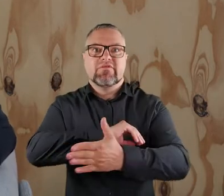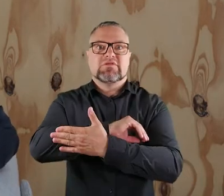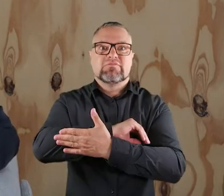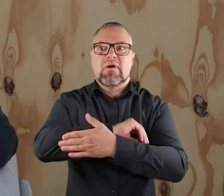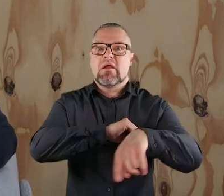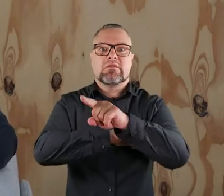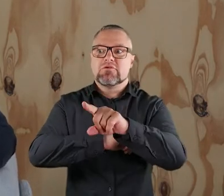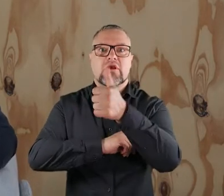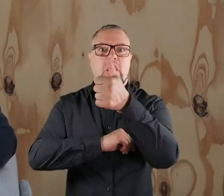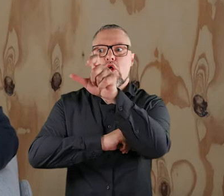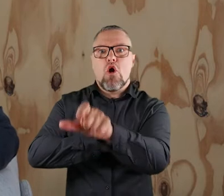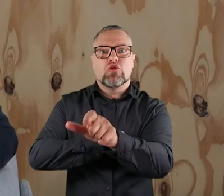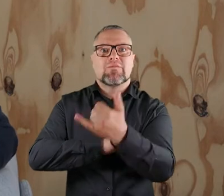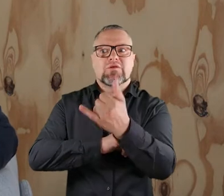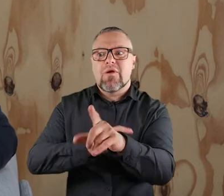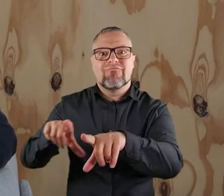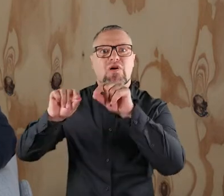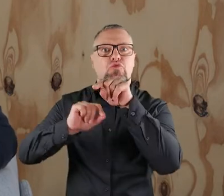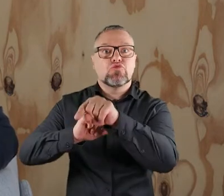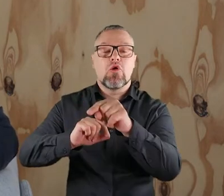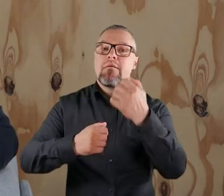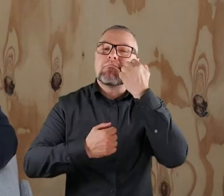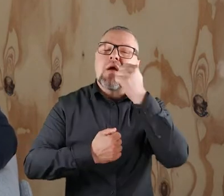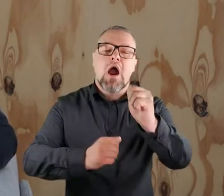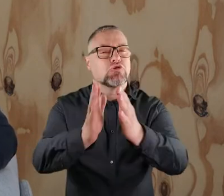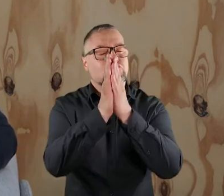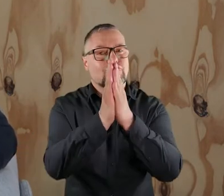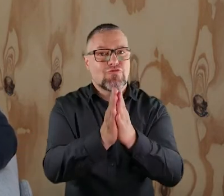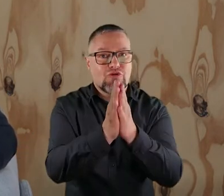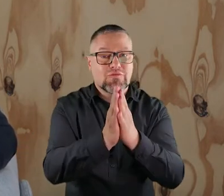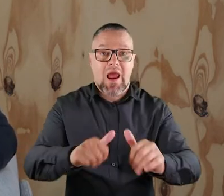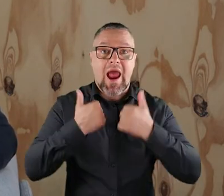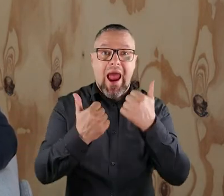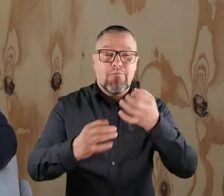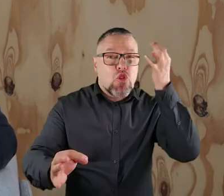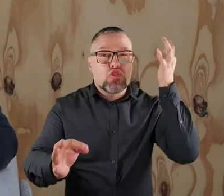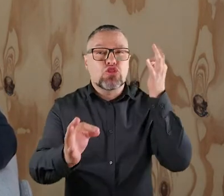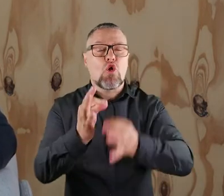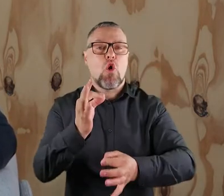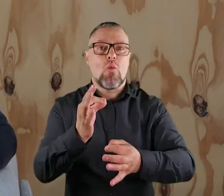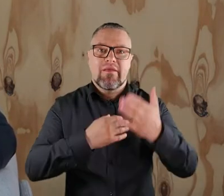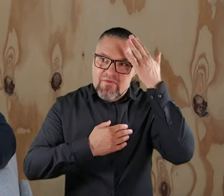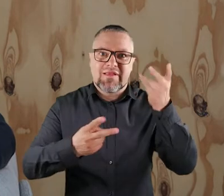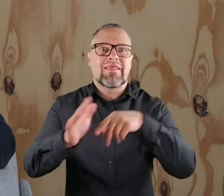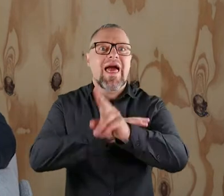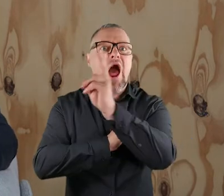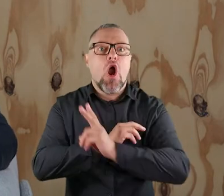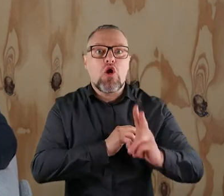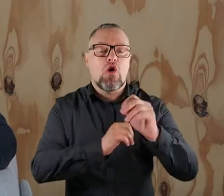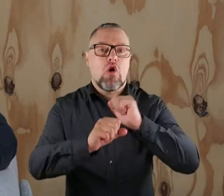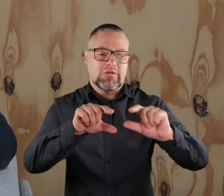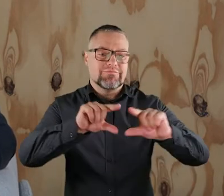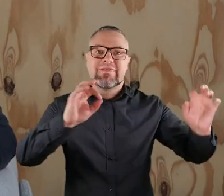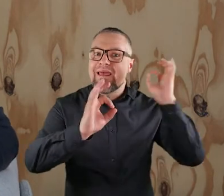wsparły wybranego przez Was podopiecznego, wówczas bardzo prosimy, aby w celu szczegółowym, który znajduje